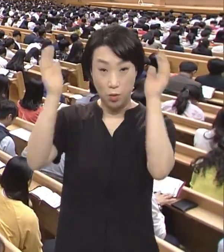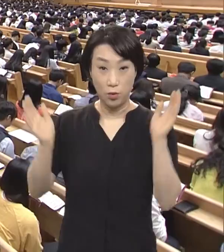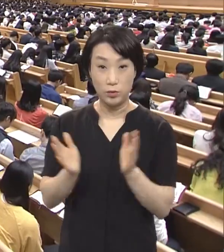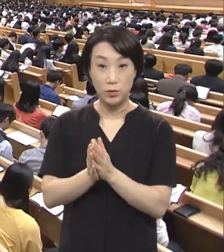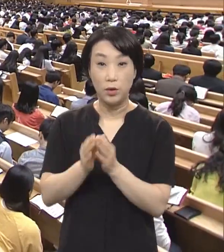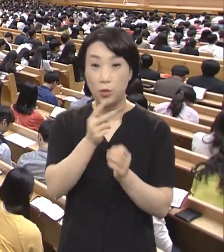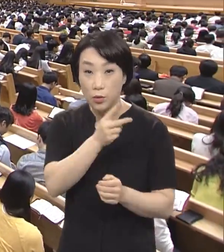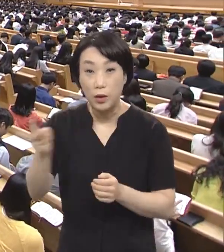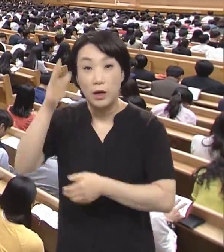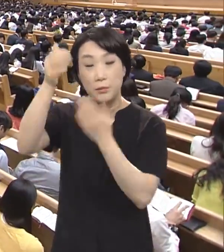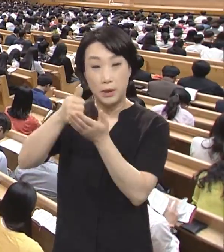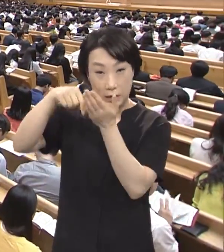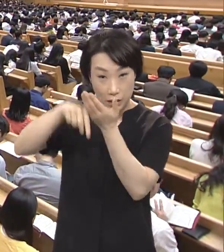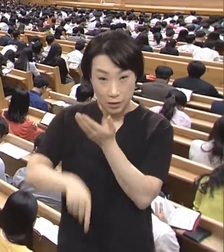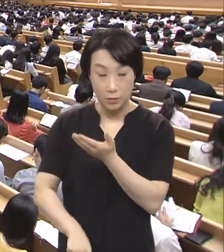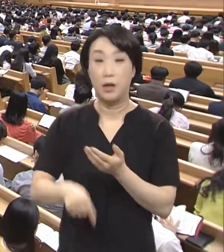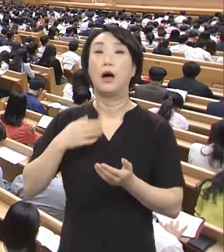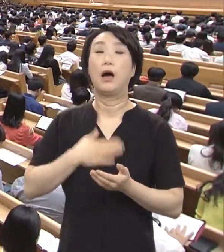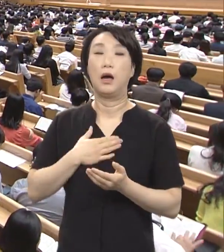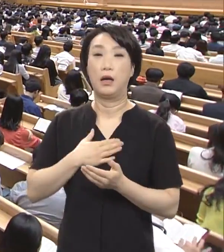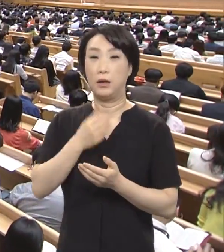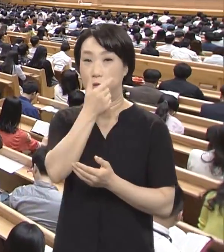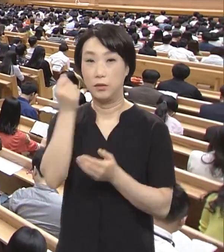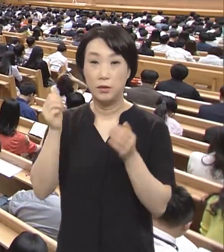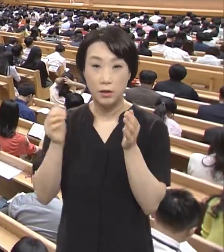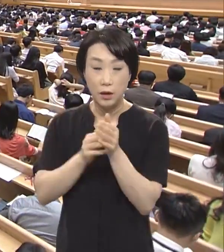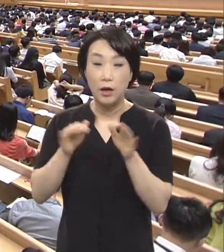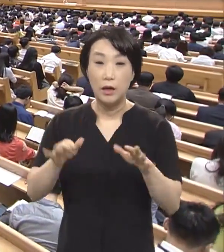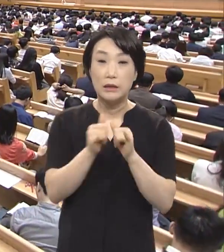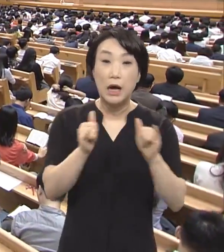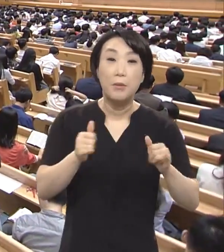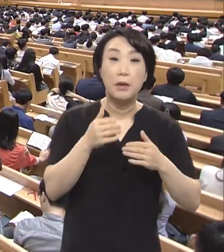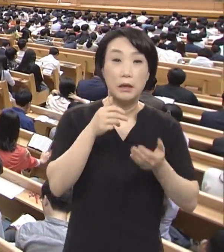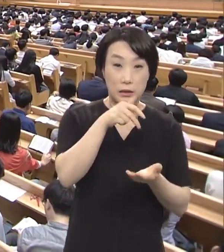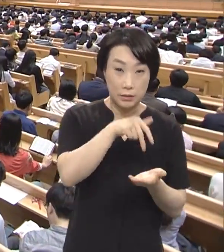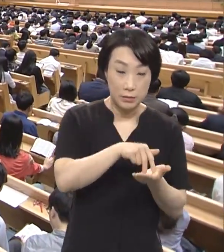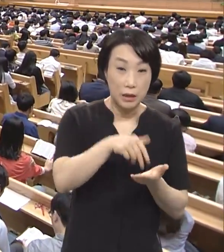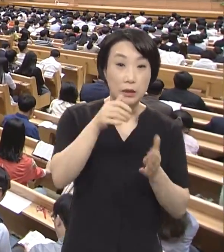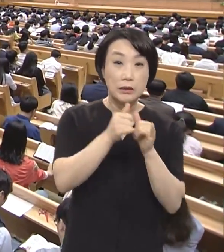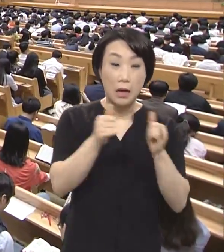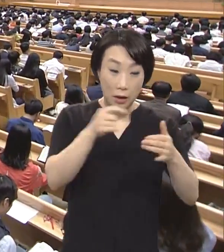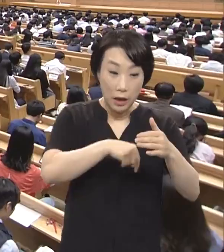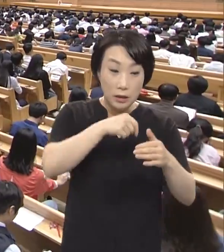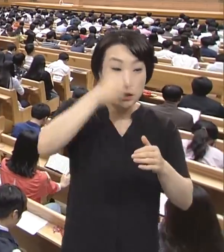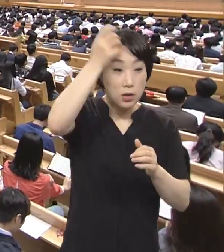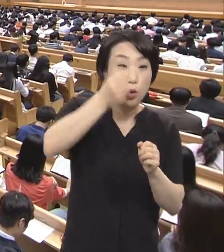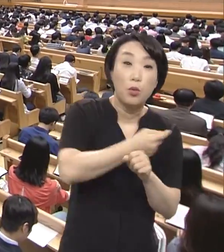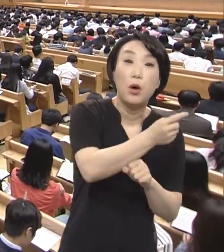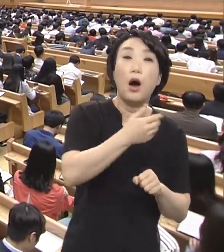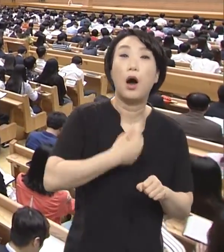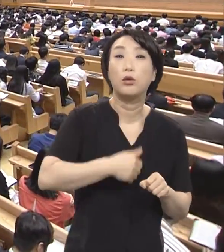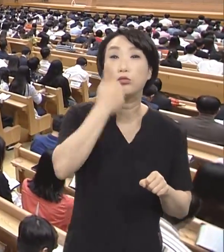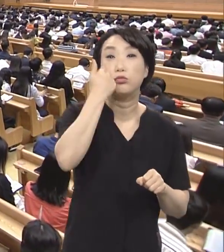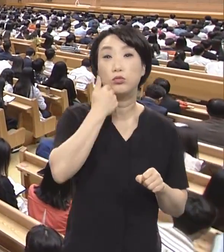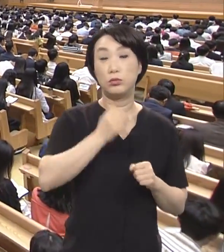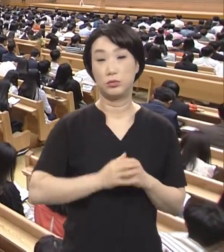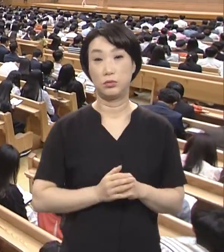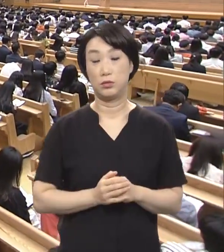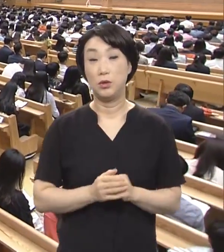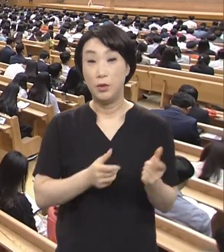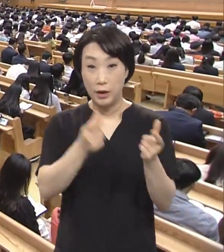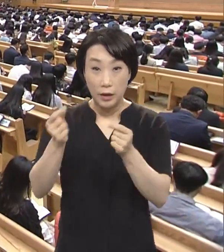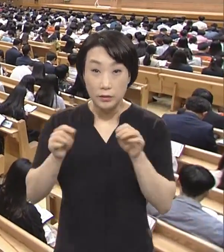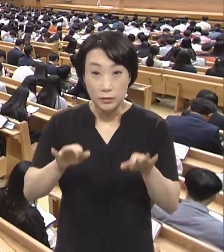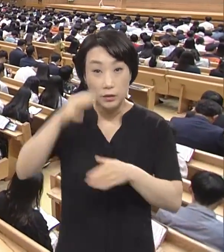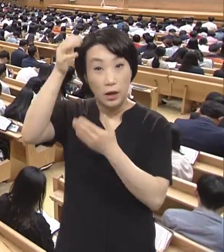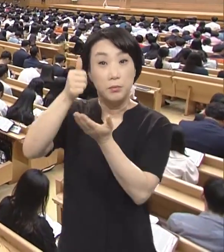곧 하나님의 깊은 것이라도 통달하시느니라. 사람의 사정을 사람의 속에 있는 영 외에는 누가 알리요? 이와